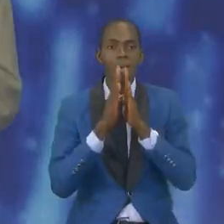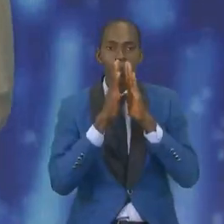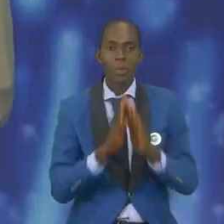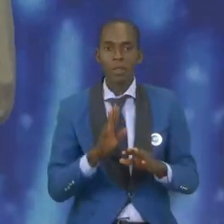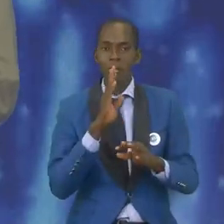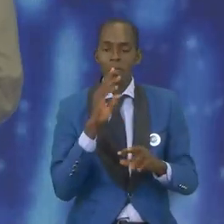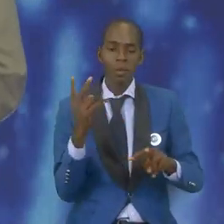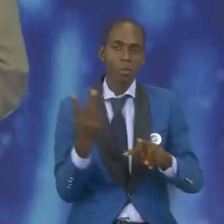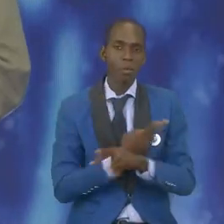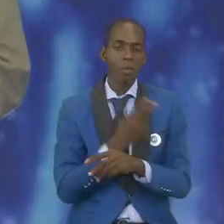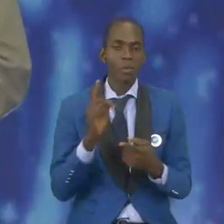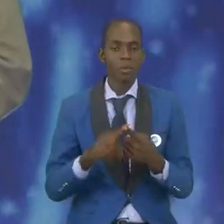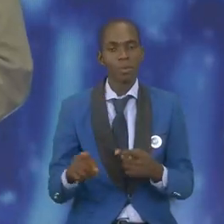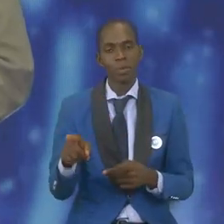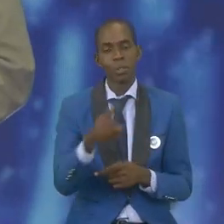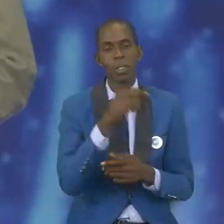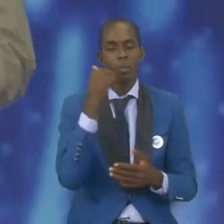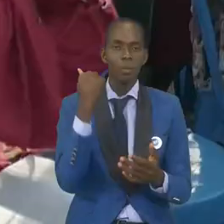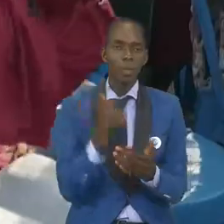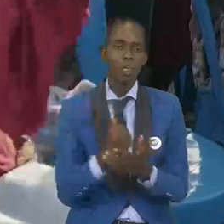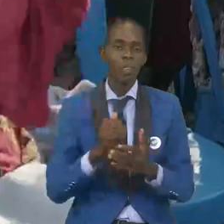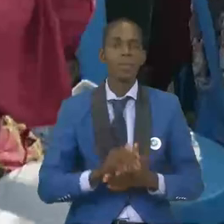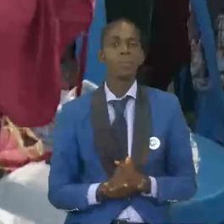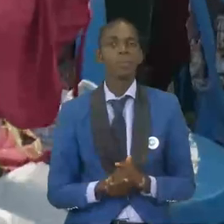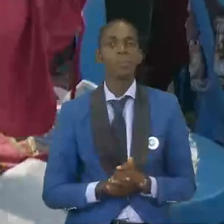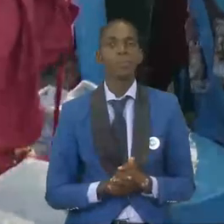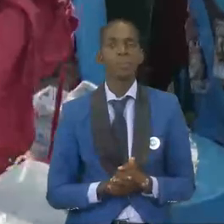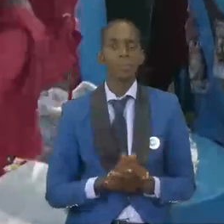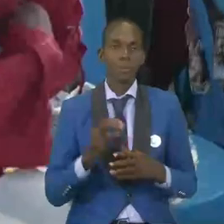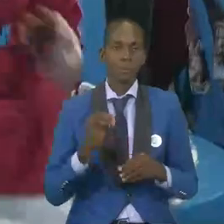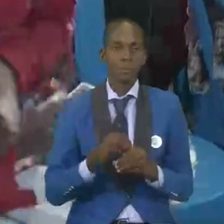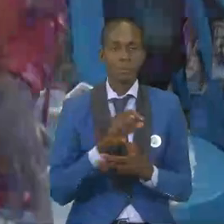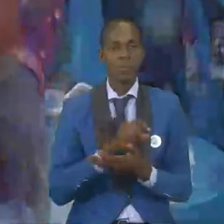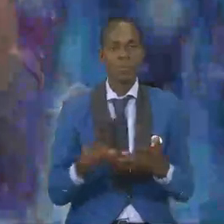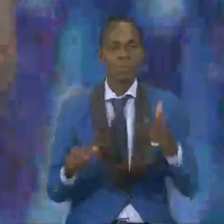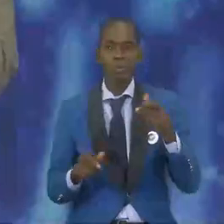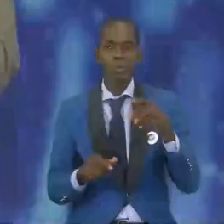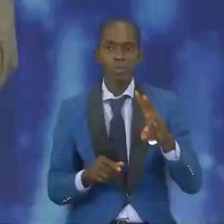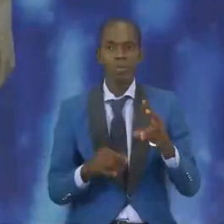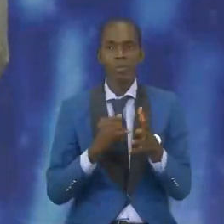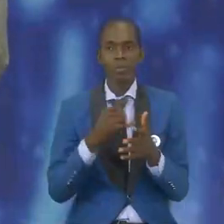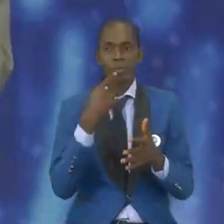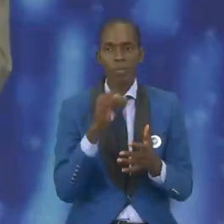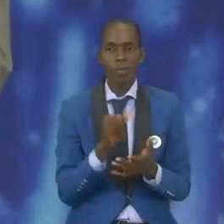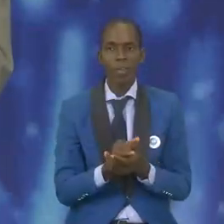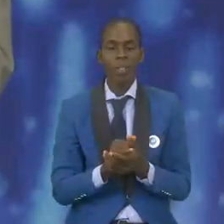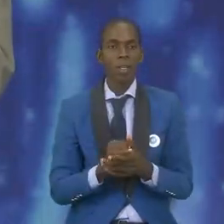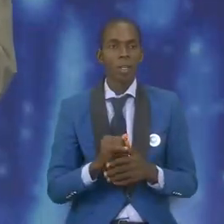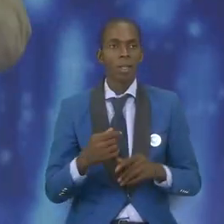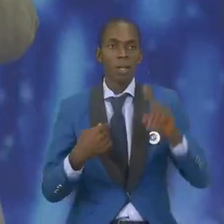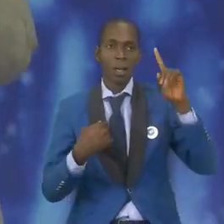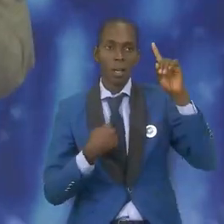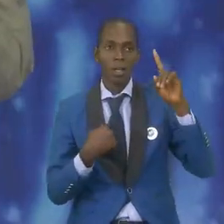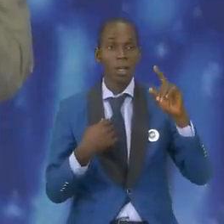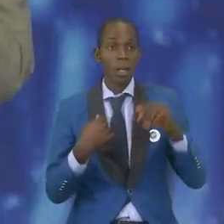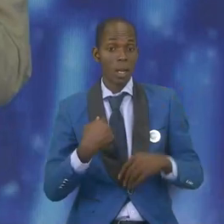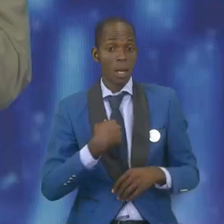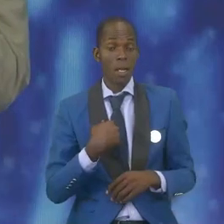la terre, que la paix vous soit donnée avec abondance. Amen. Verset